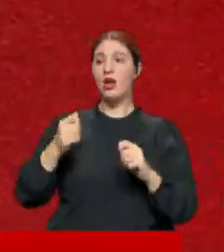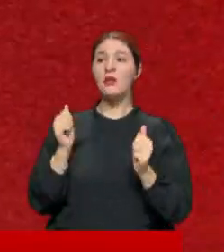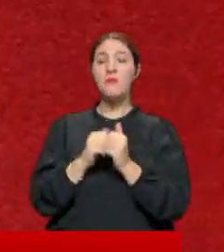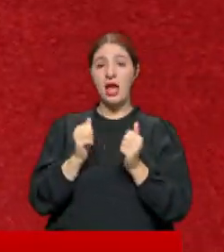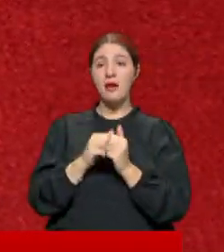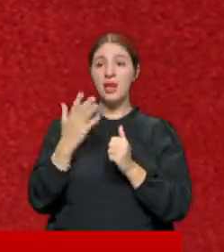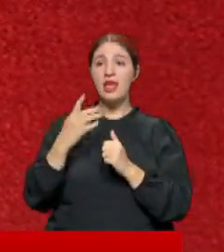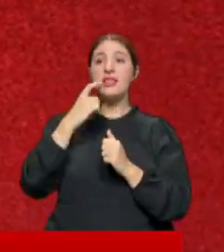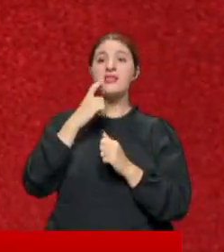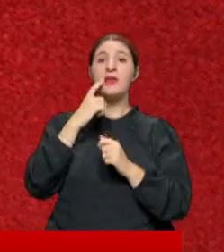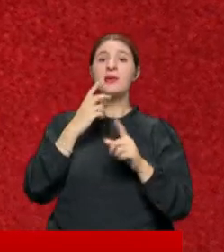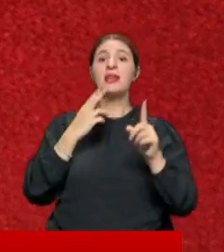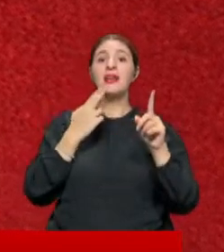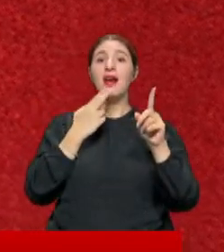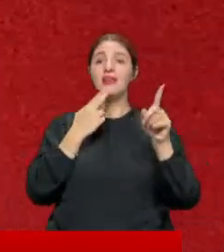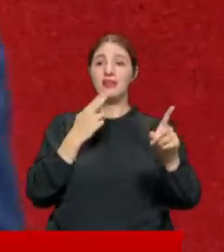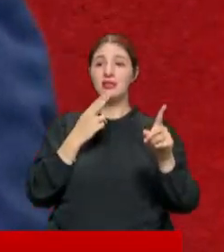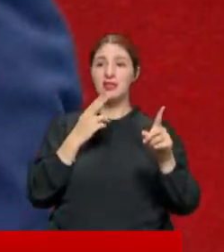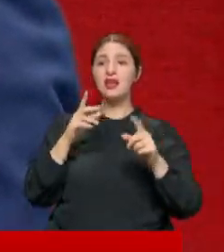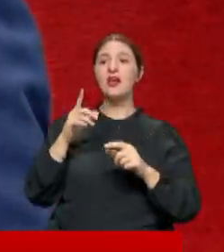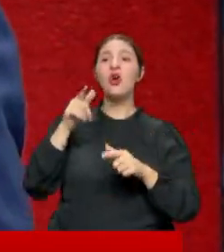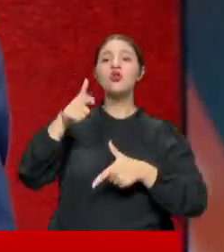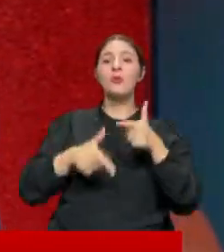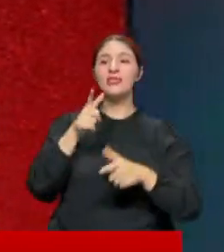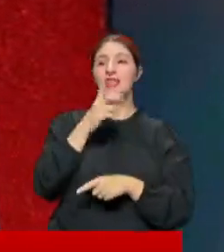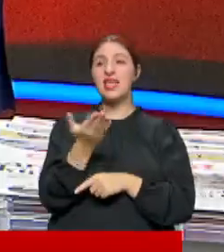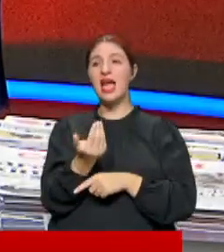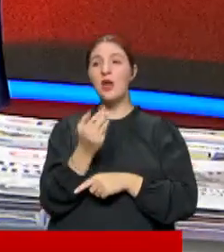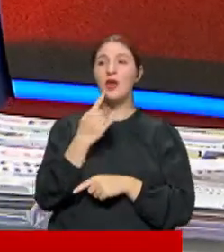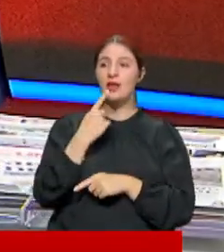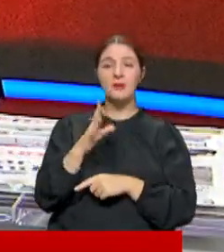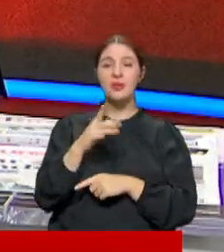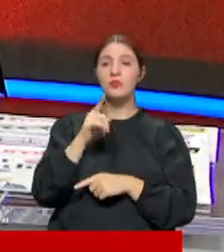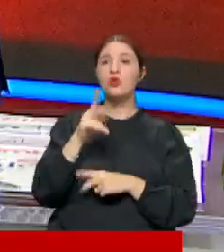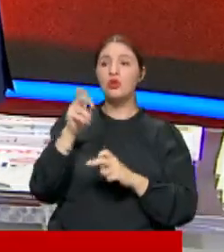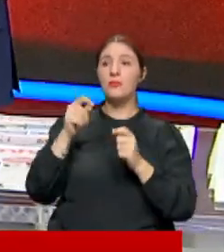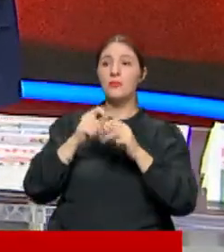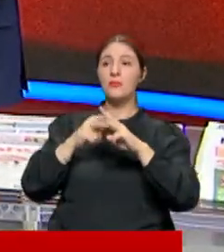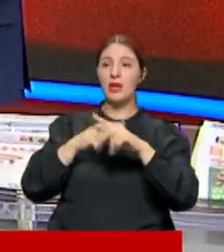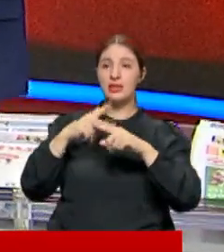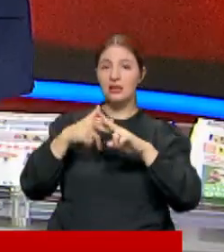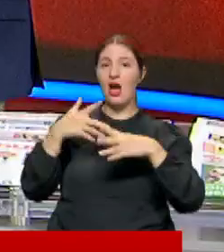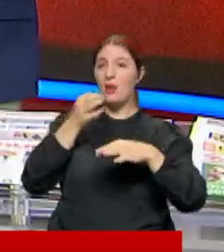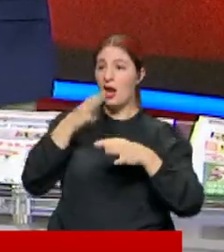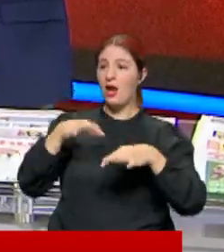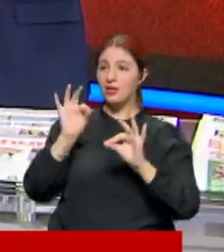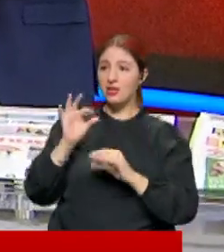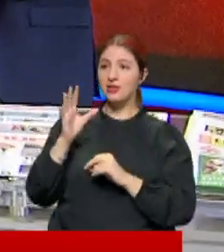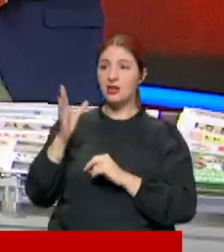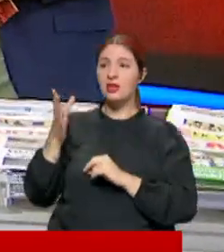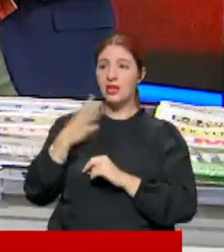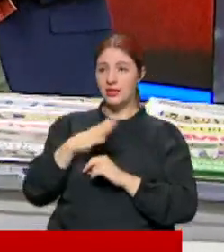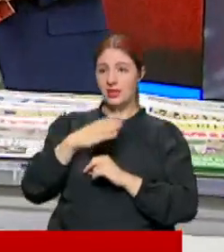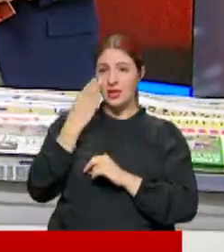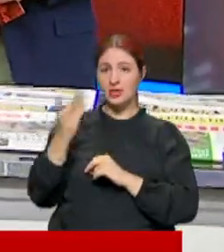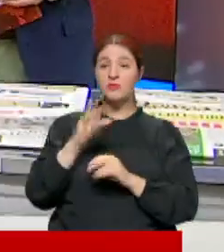de Demir Lady'nin topuk sesleri geliyor diyebiliriz belki. Bu konuda Beyza Gözeyik bir haber hazırladı bugün. İsterseniz hemen onu, bir bakalım, hemen izleyelim.